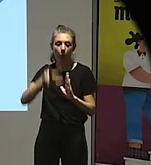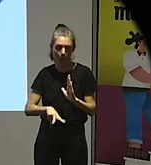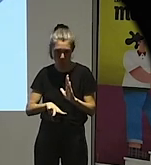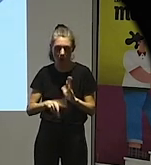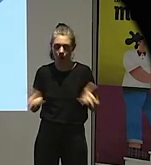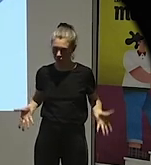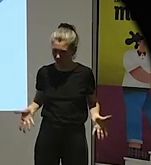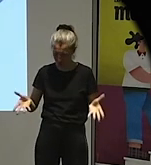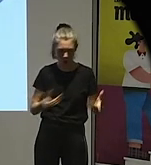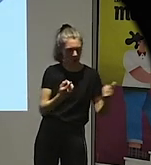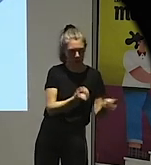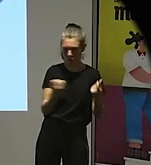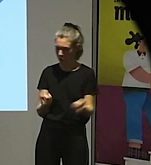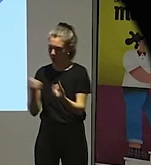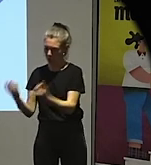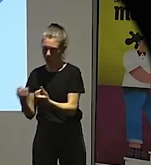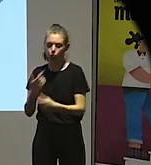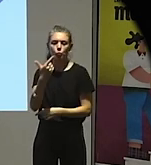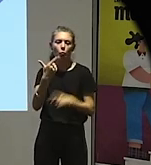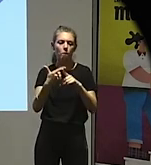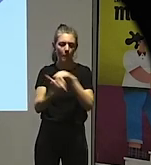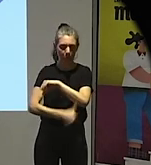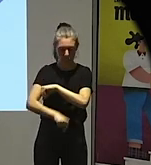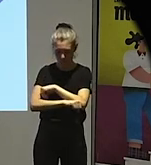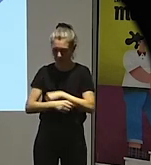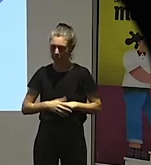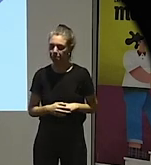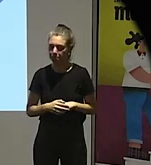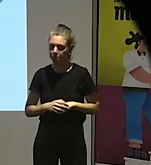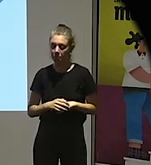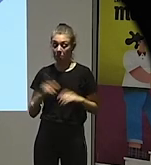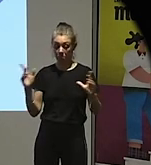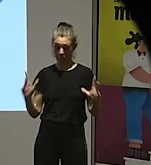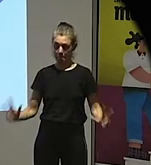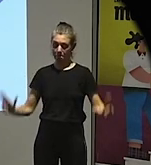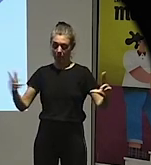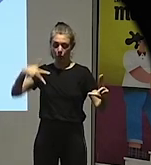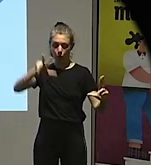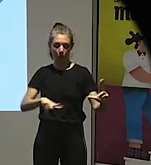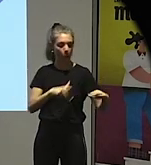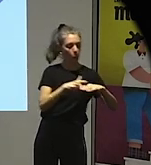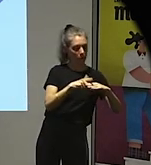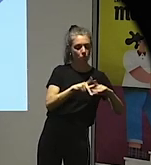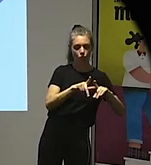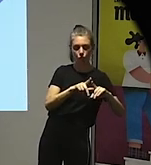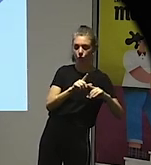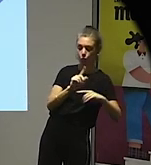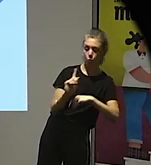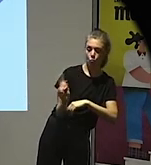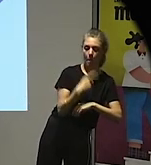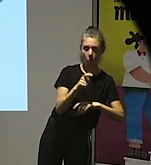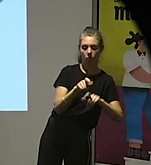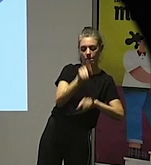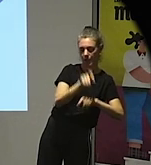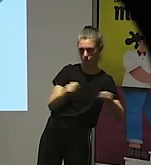mois, à raison de deux fois par semaine, et puis on les a évalués au début du programme, après six semaines, c'est-à-dire au milieu du programme,